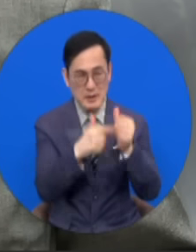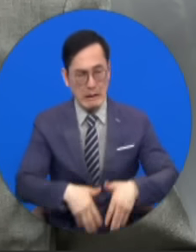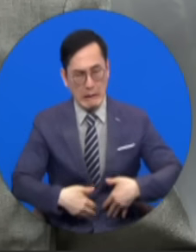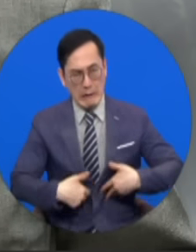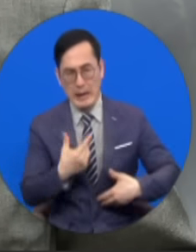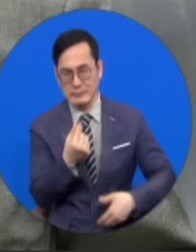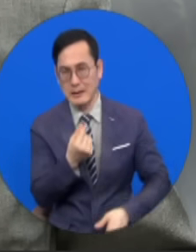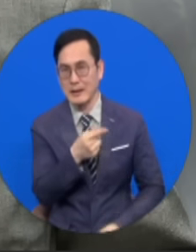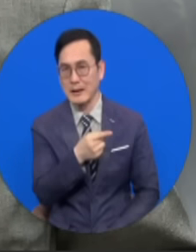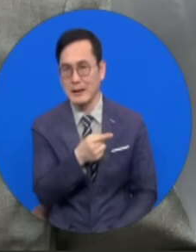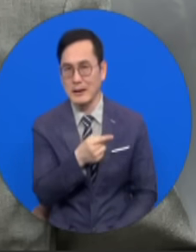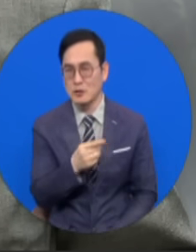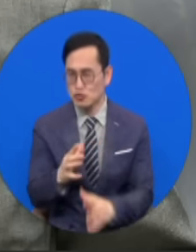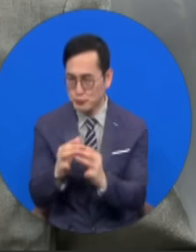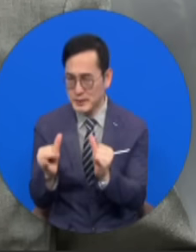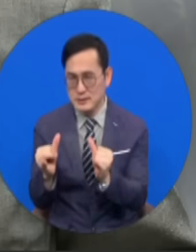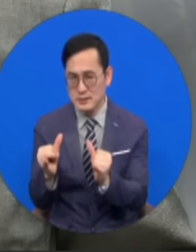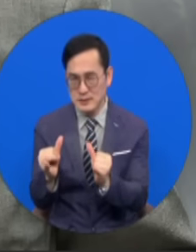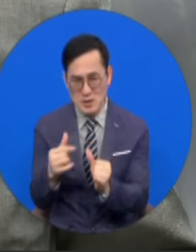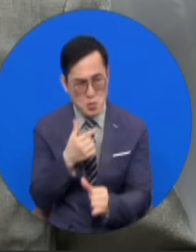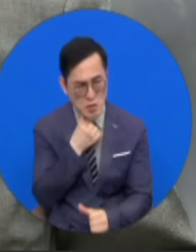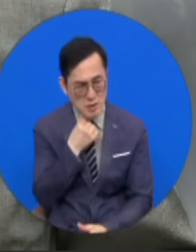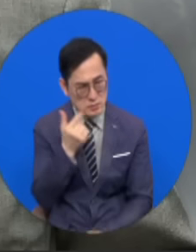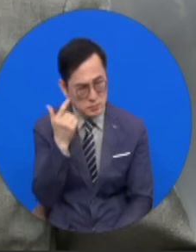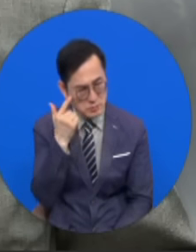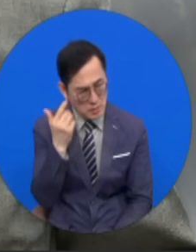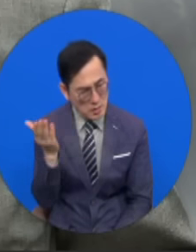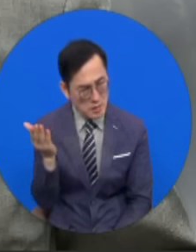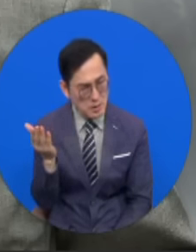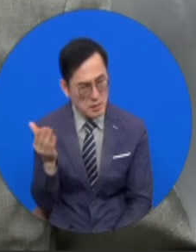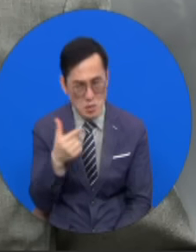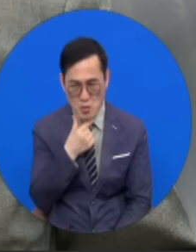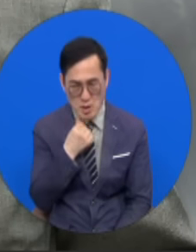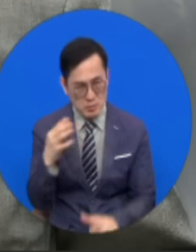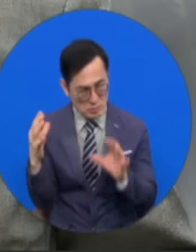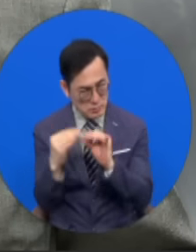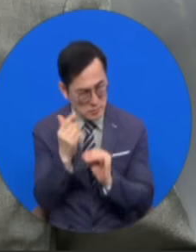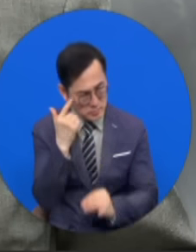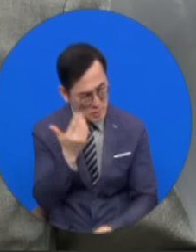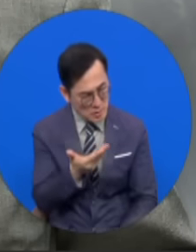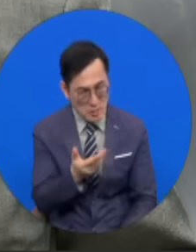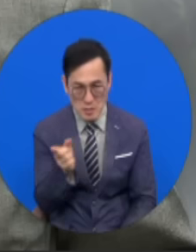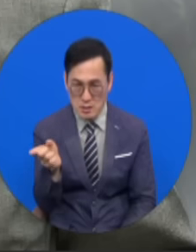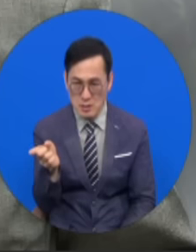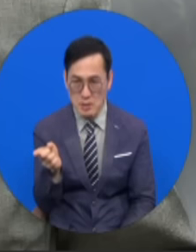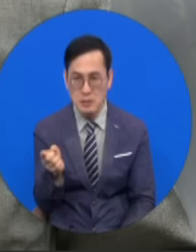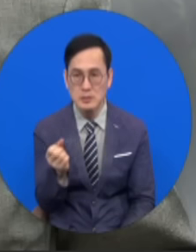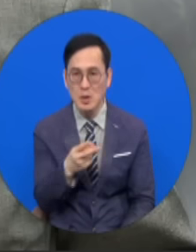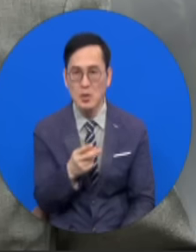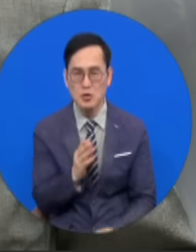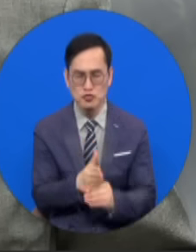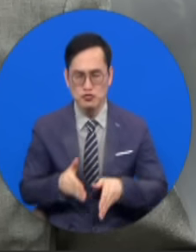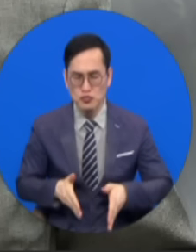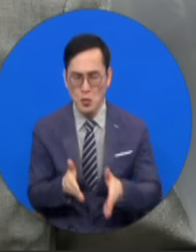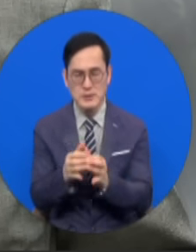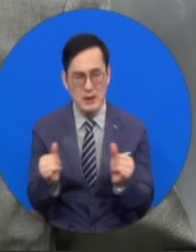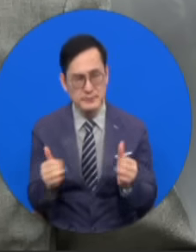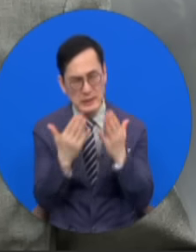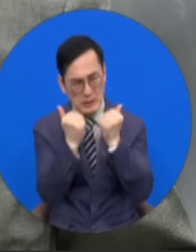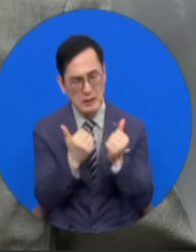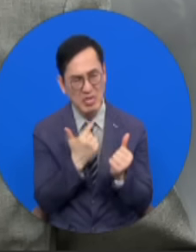같다 민심에 오른 방향인가라는 우려의 목소리가 나왔다는 시사 전회를 보도 민주당 관계자의 중도층이 피로감을 느껴